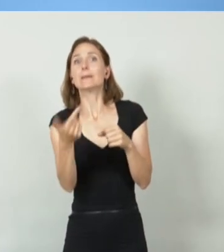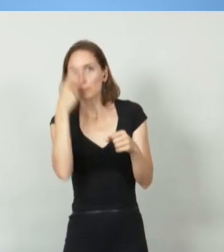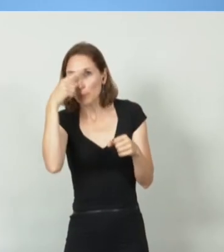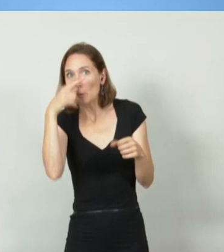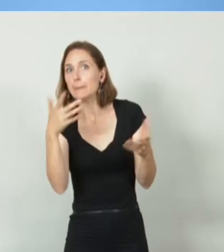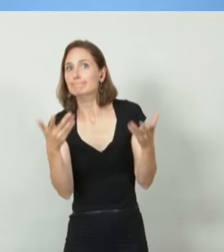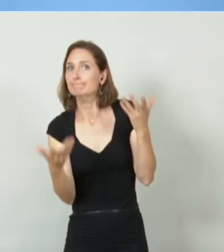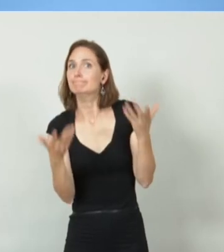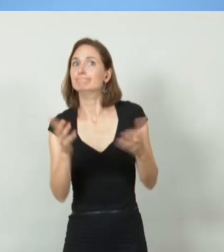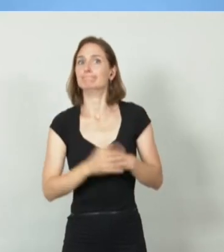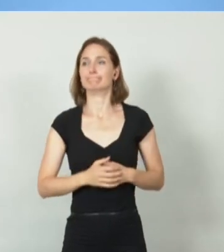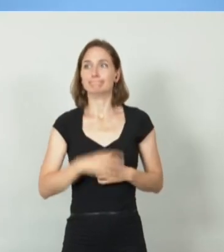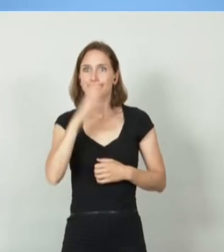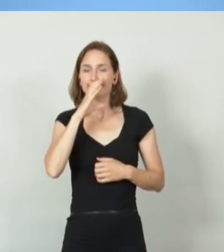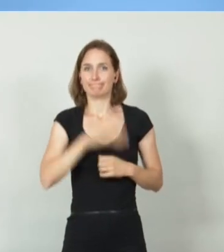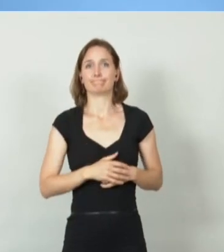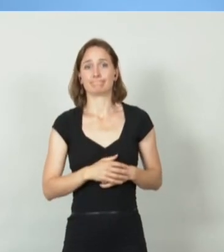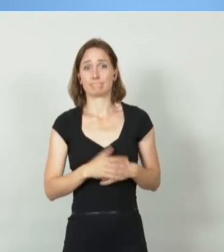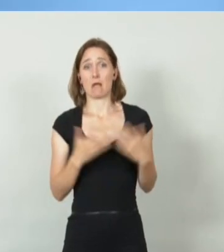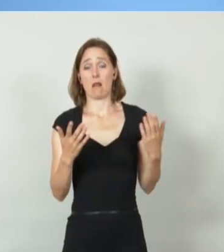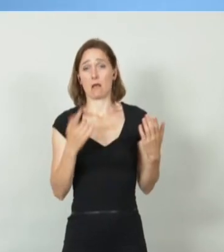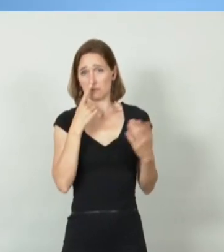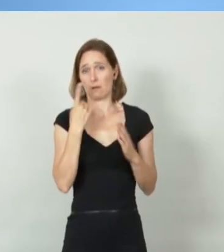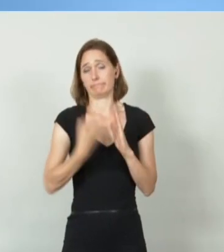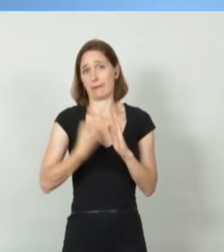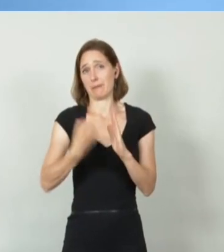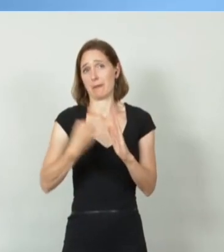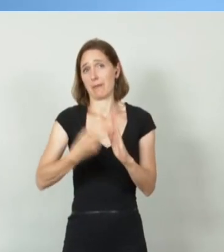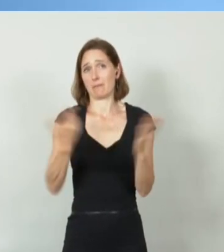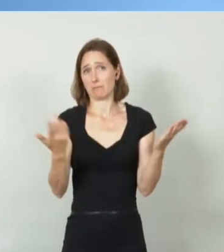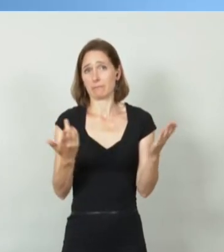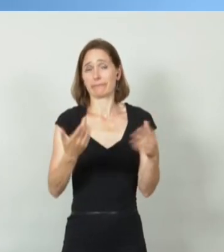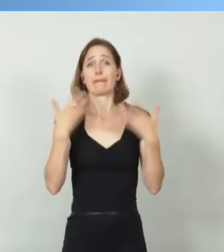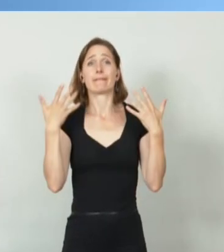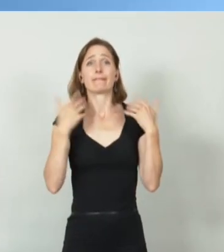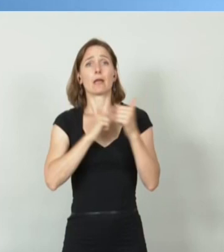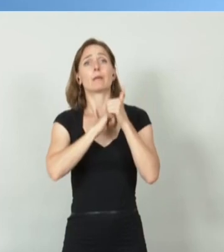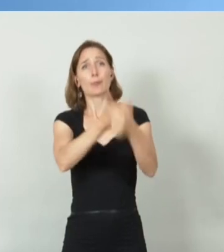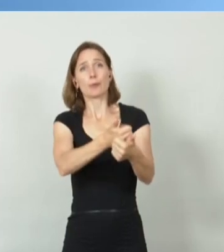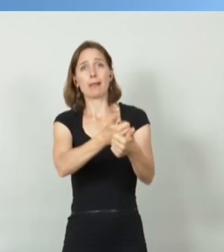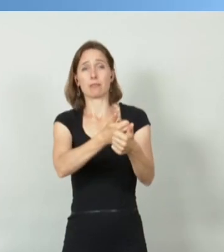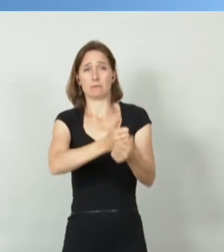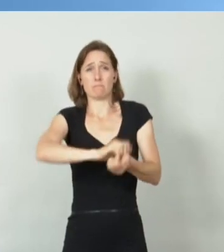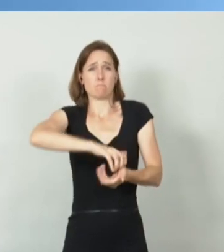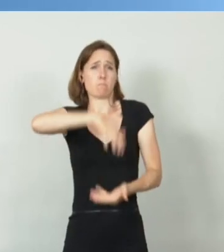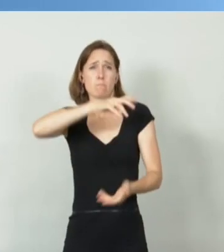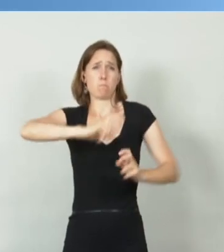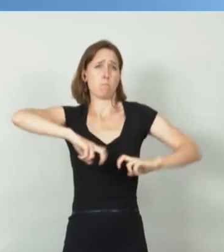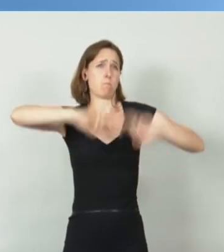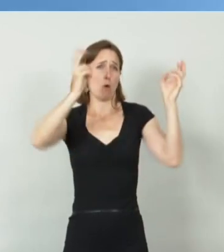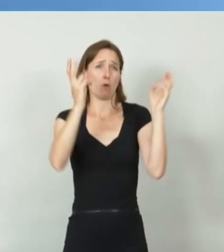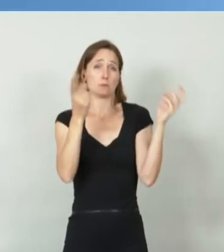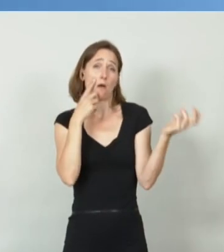ça devient une rengaine les frais de contentieux augmentent rien d'étonnant puisque dans votre fonctionnement l'action justice